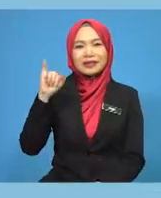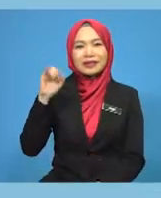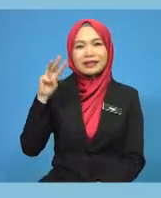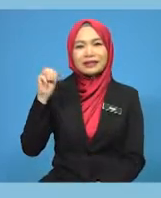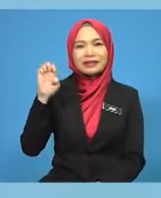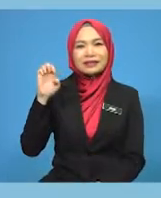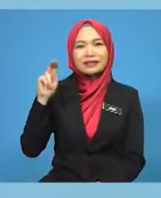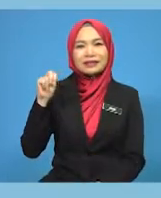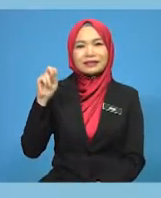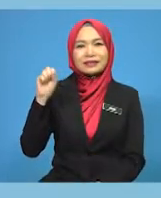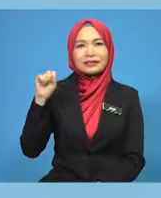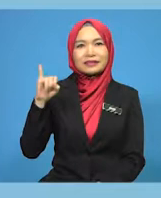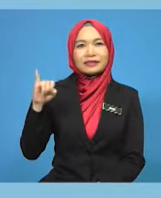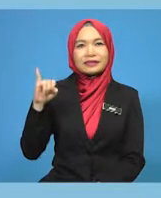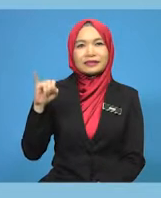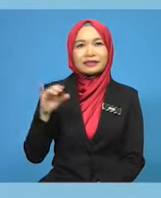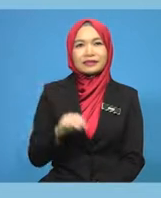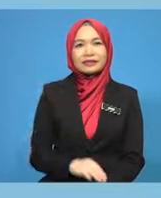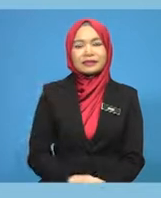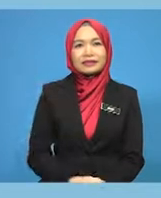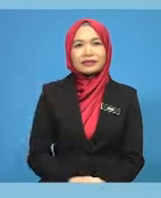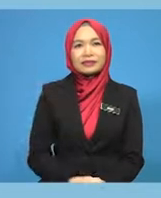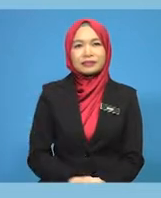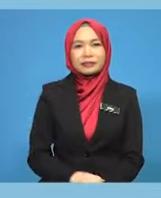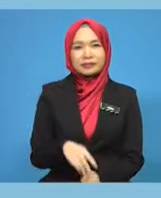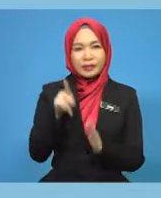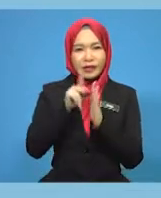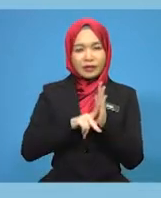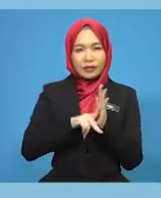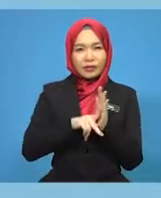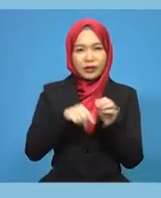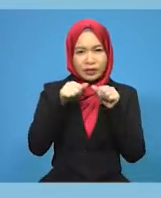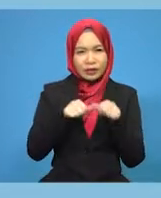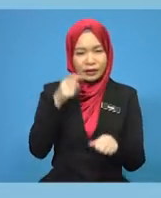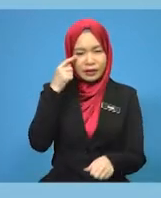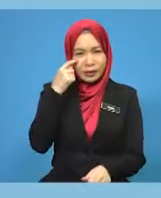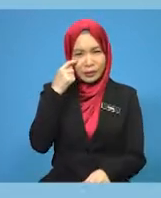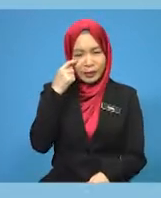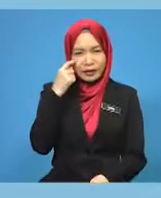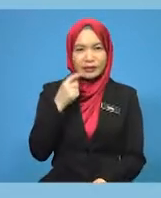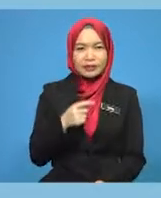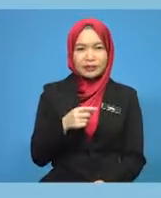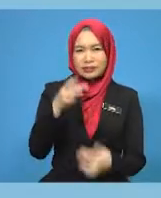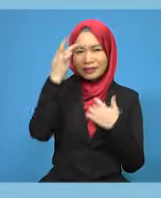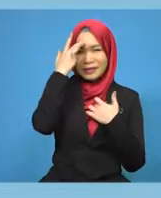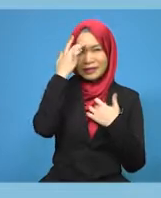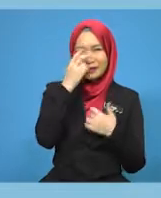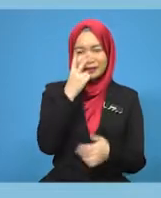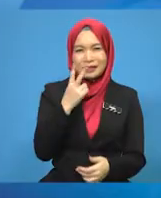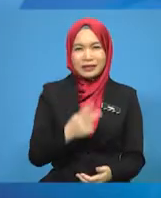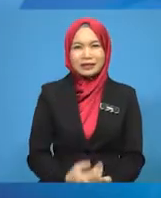kita. Yang ketujuh, mengurangkan tekanan pada mata, terutamanya pada paparan di skrin komputer kita